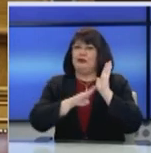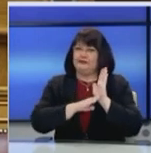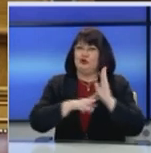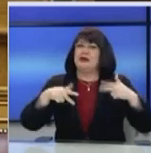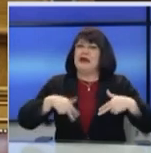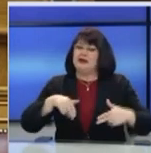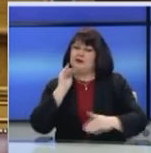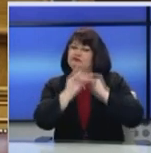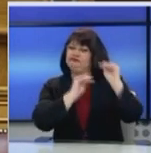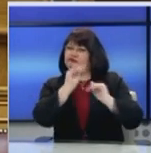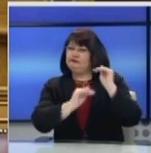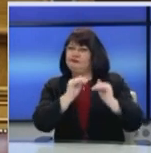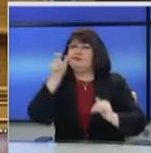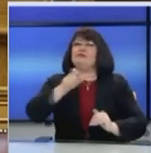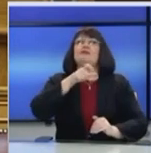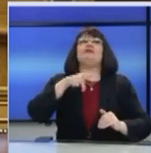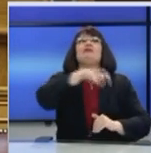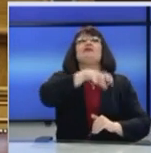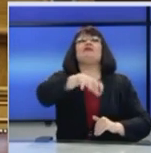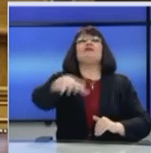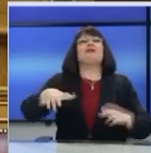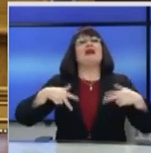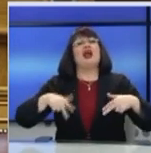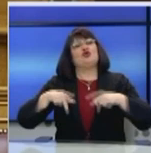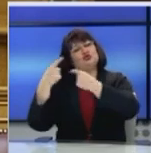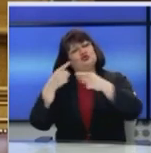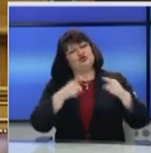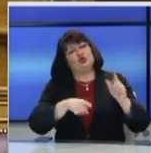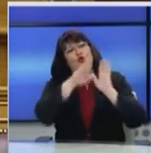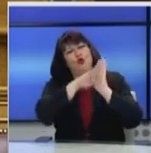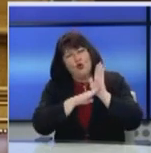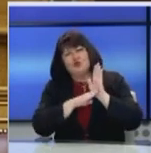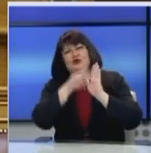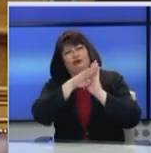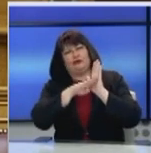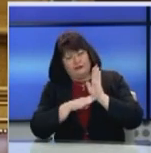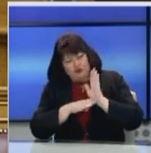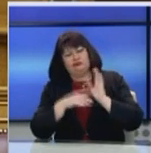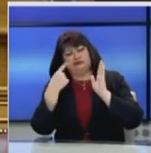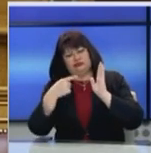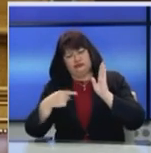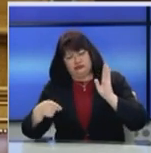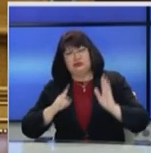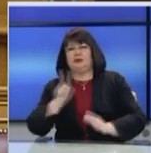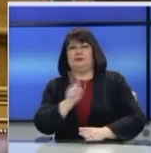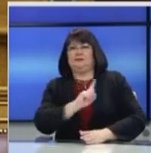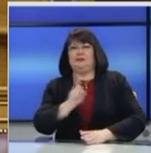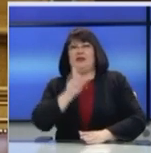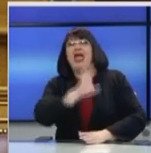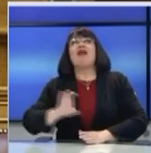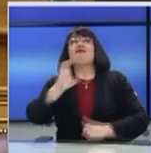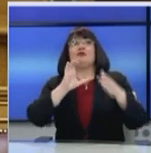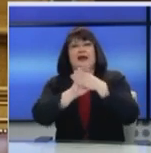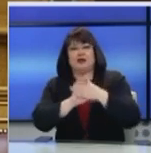πρωτοβουλίες κρατών μελών. Το κάθε κράτος μέλος θέτει διαφορετικούς όρους και προϋποθέσεις για μετακινήσεις εντός